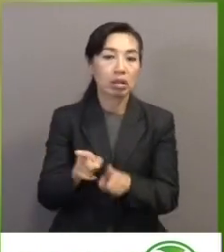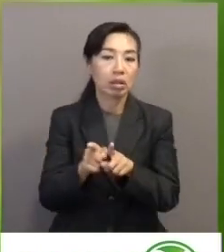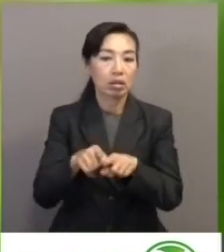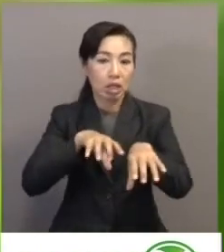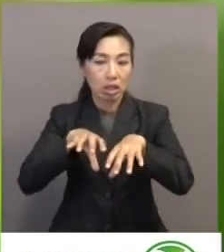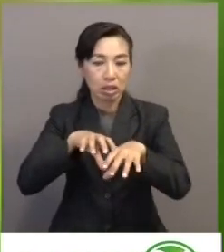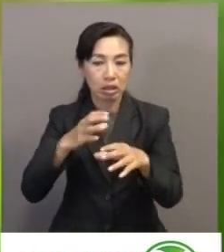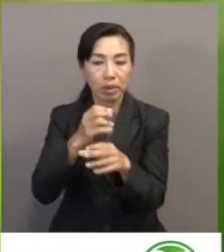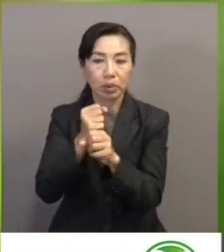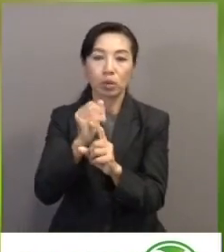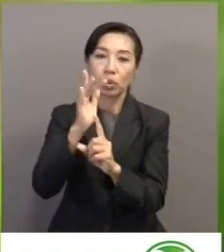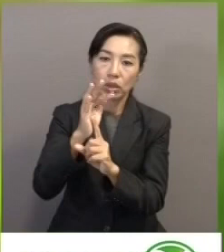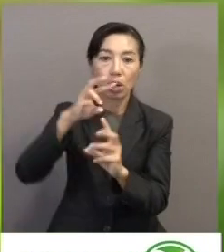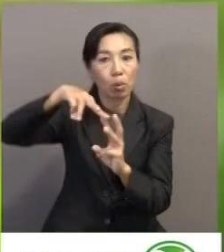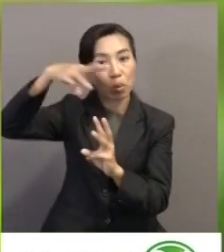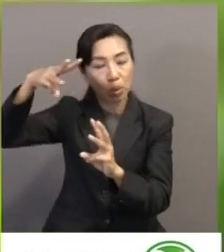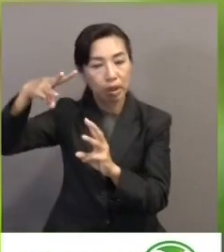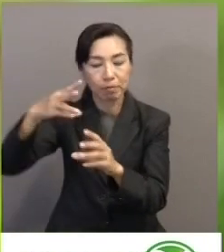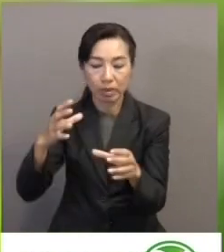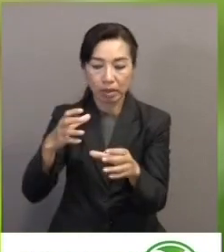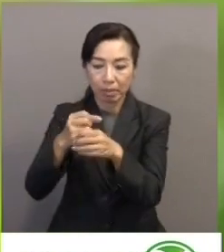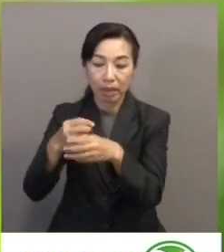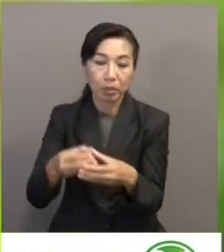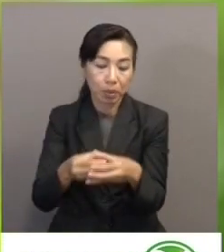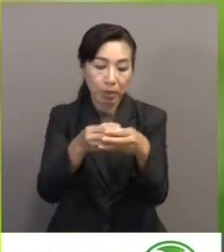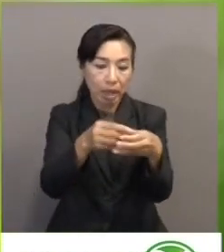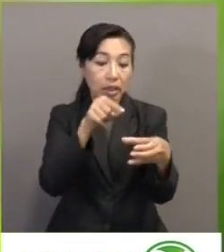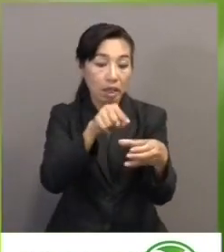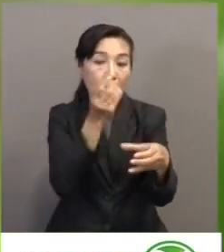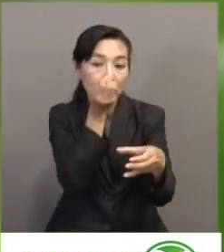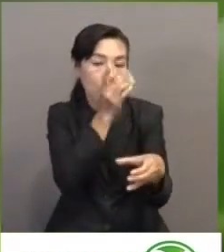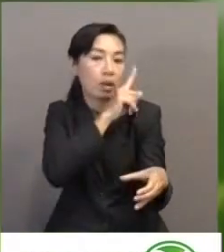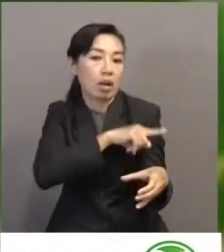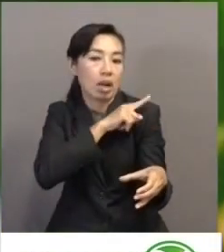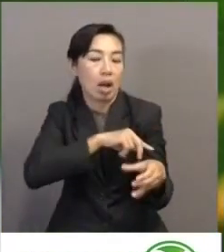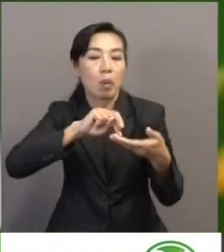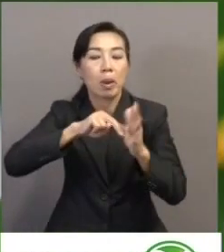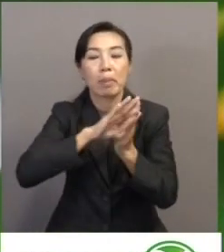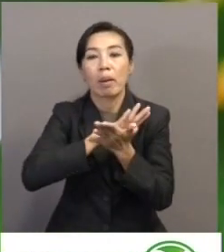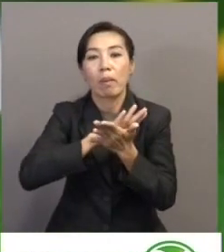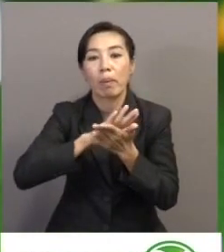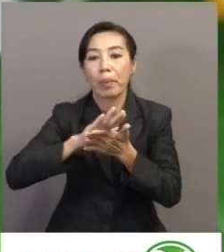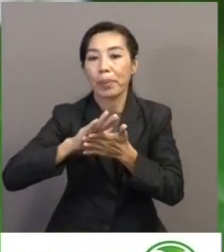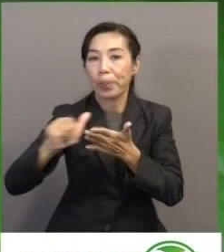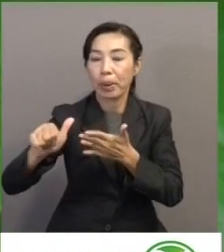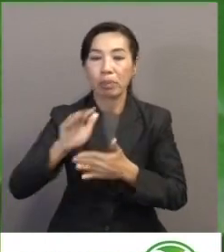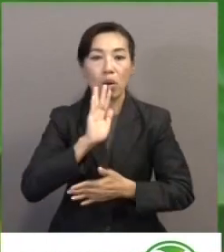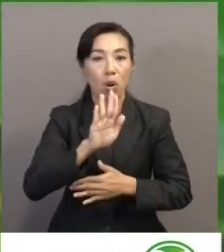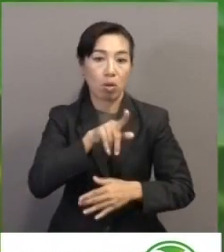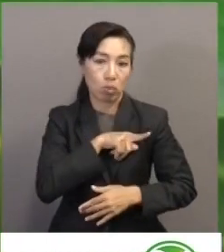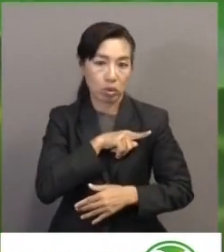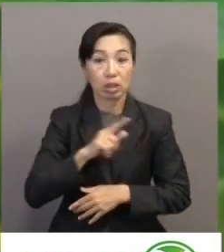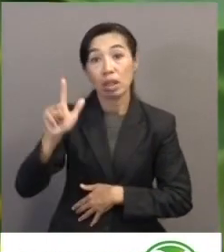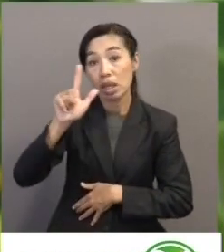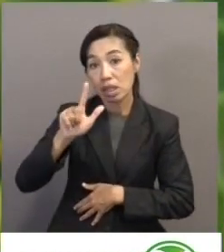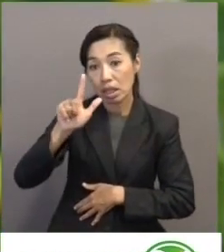ชุดร่วมกับธูปเทียนบูชาพระนั้นจะนิยมใช้ดอกสีขาวหมายถึงความบริสุทธิ์แห่งพระพุทธศาสนาส่วนสีเหลือง